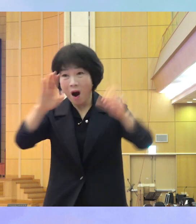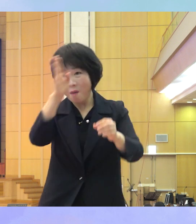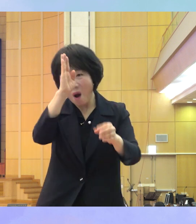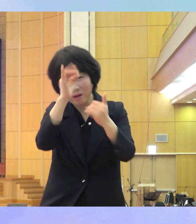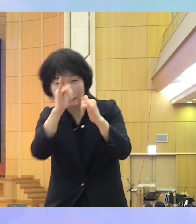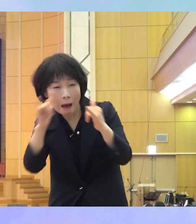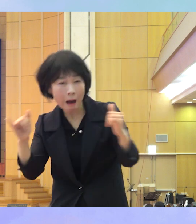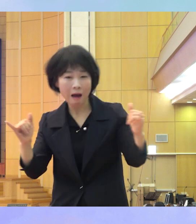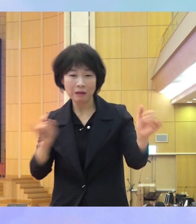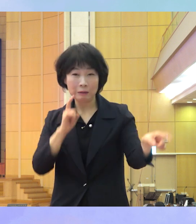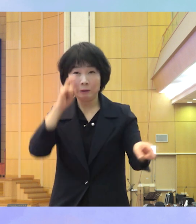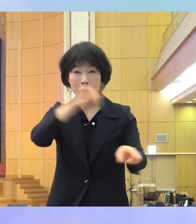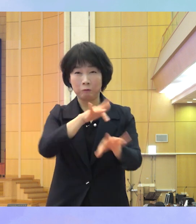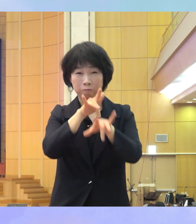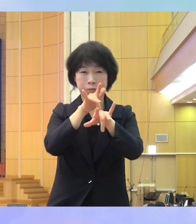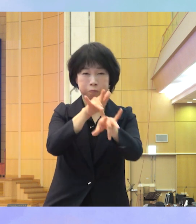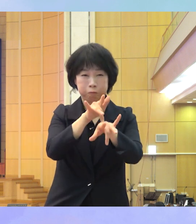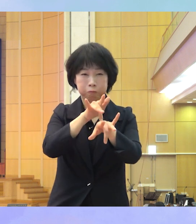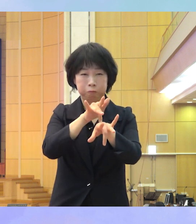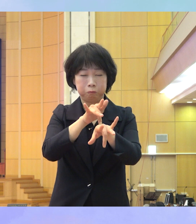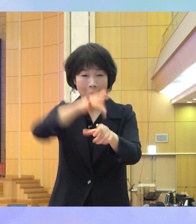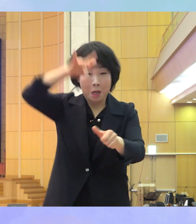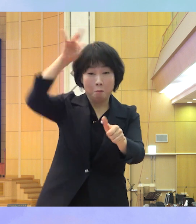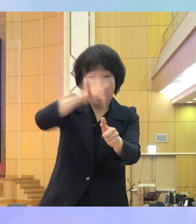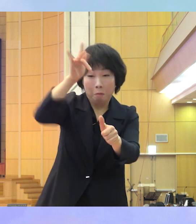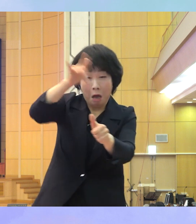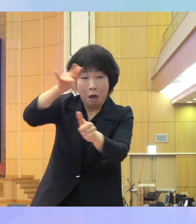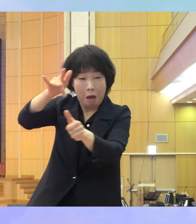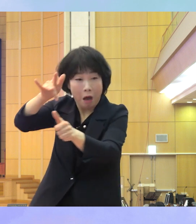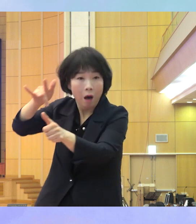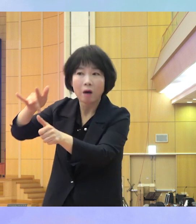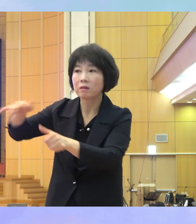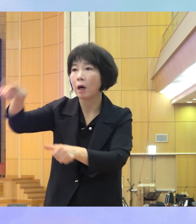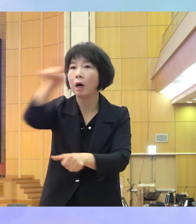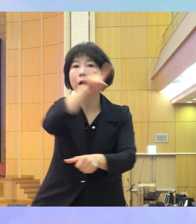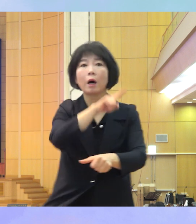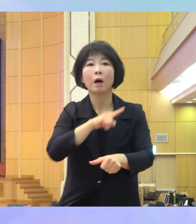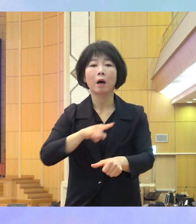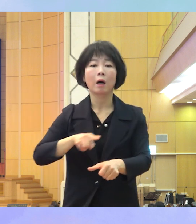귀신에게 괴로움 받는 사람을 데리고 와서